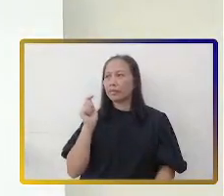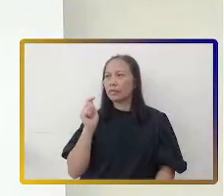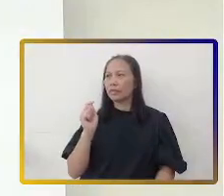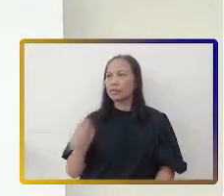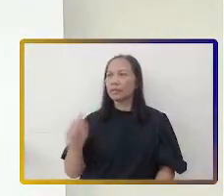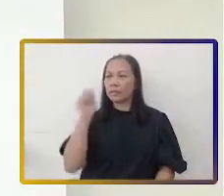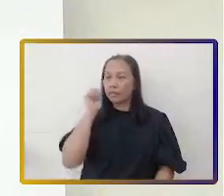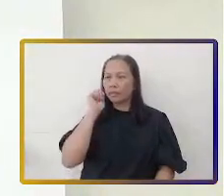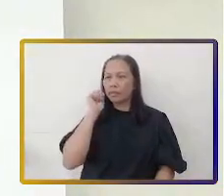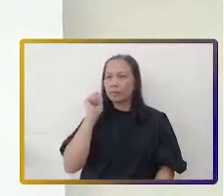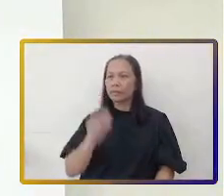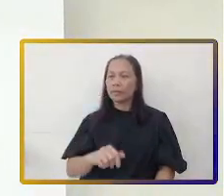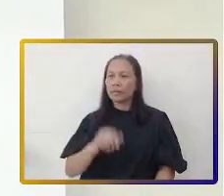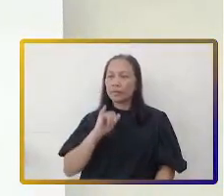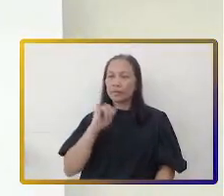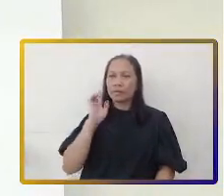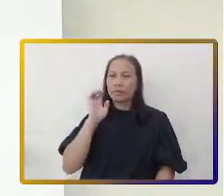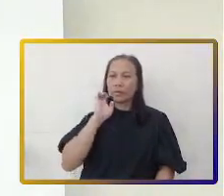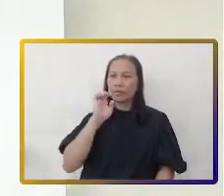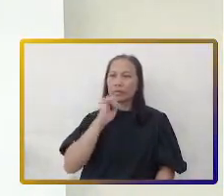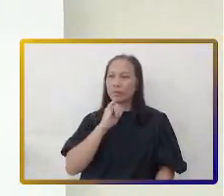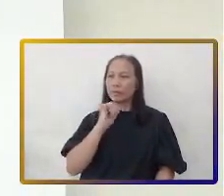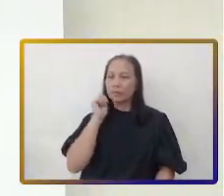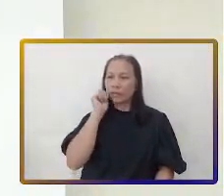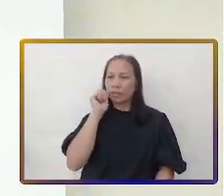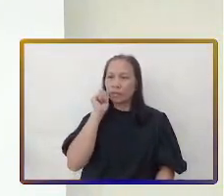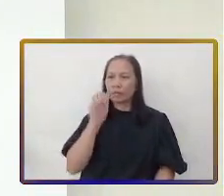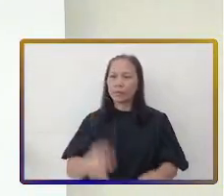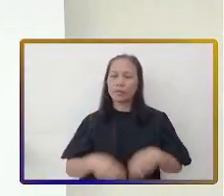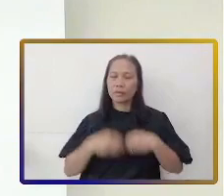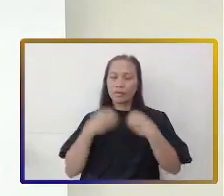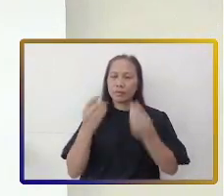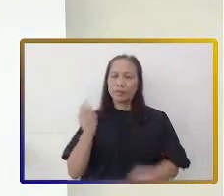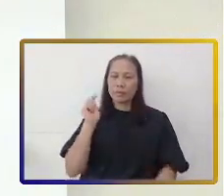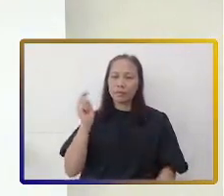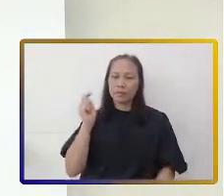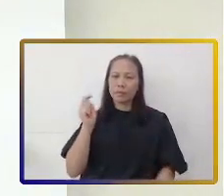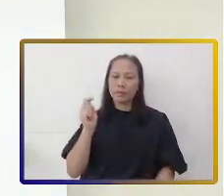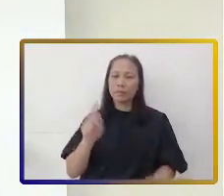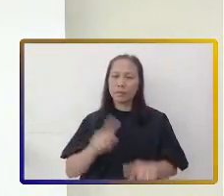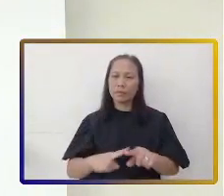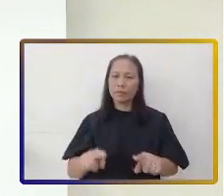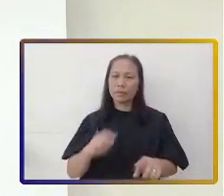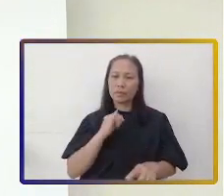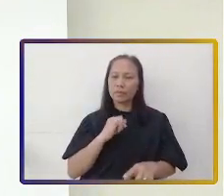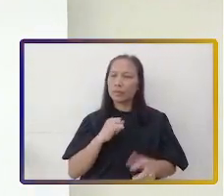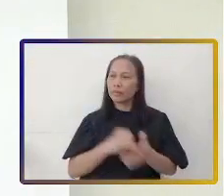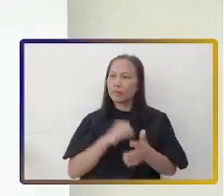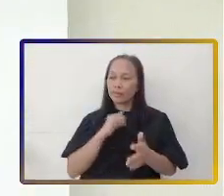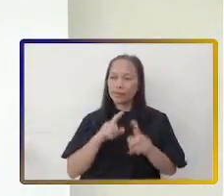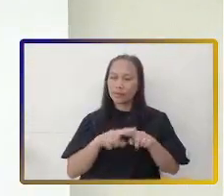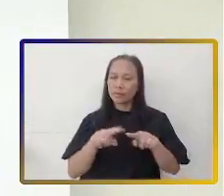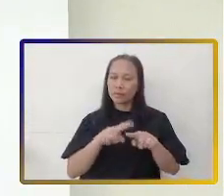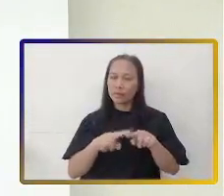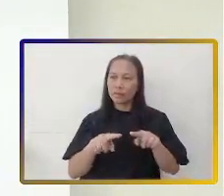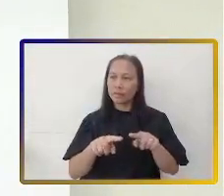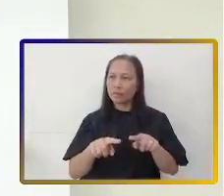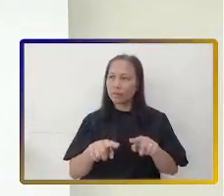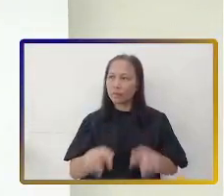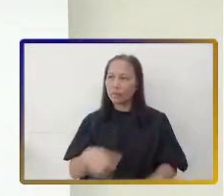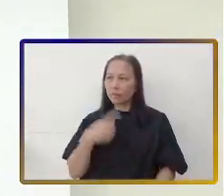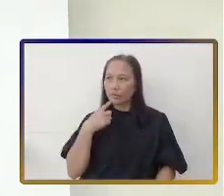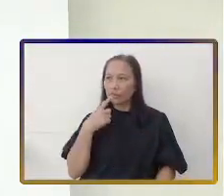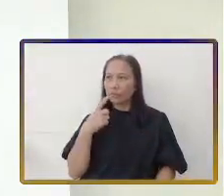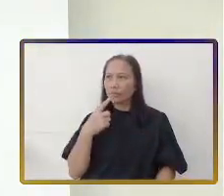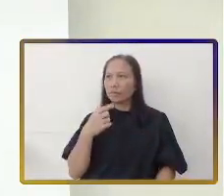testimony Pero iba yung ganito Simula nung Sinabihan ako ni sir Joo Friday night sir hindi na